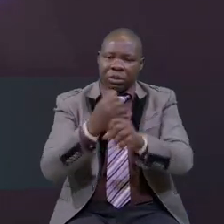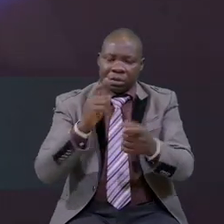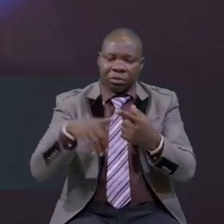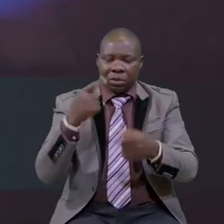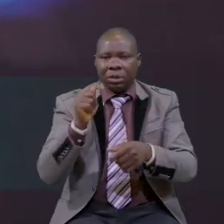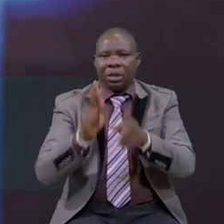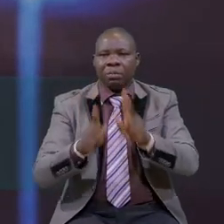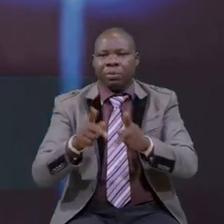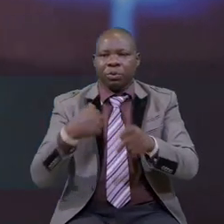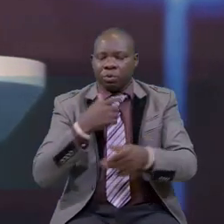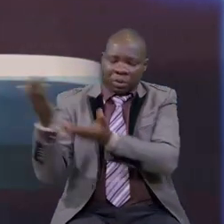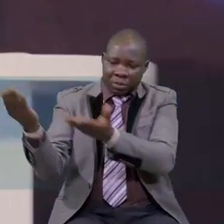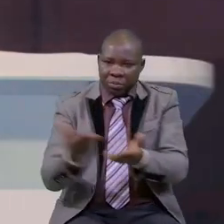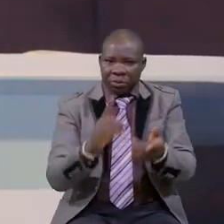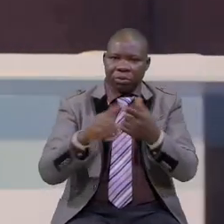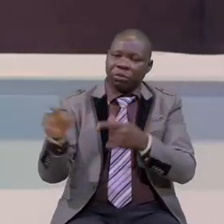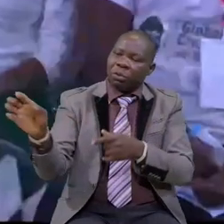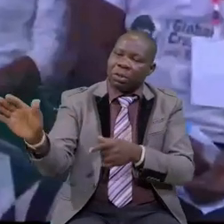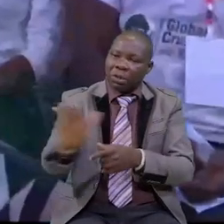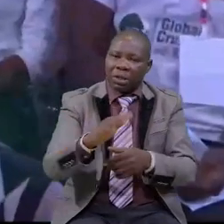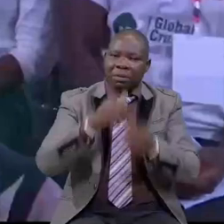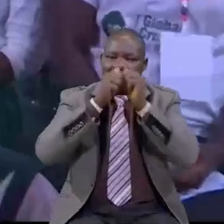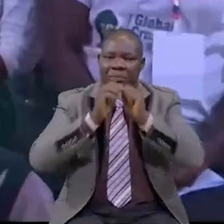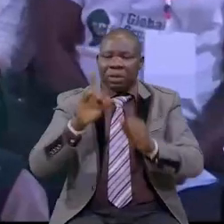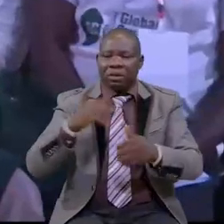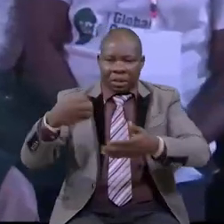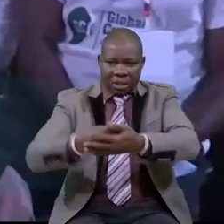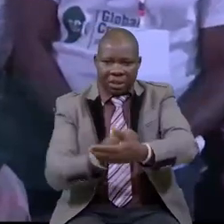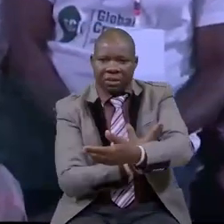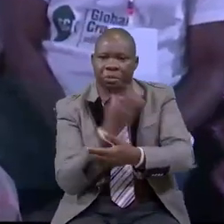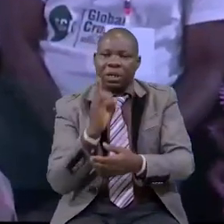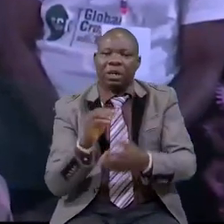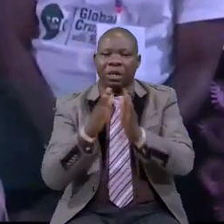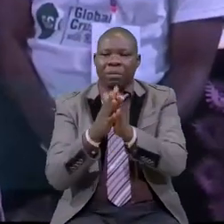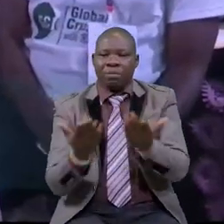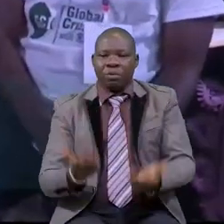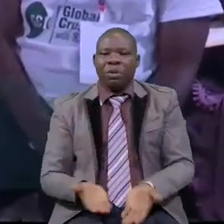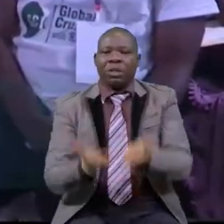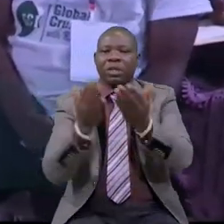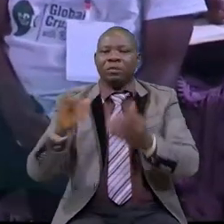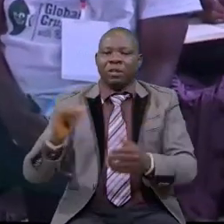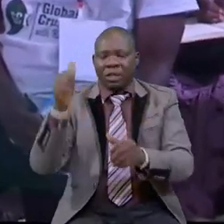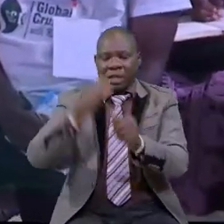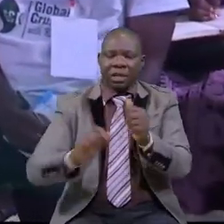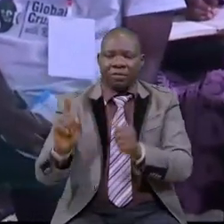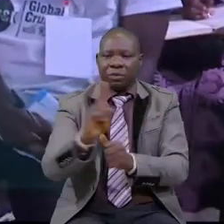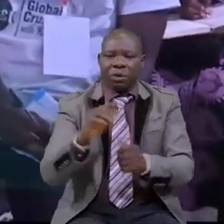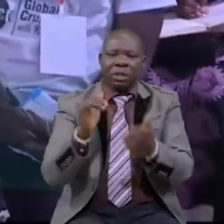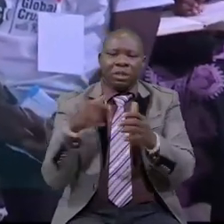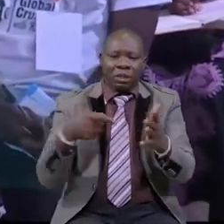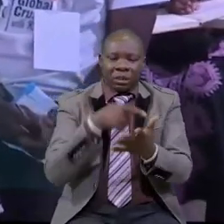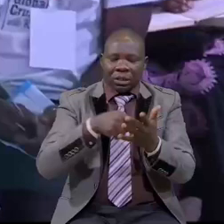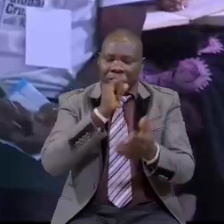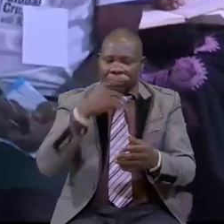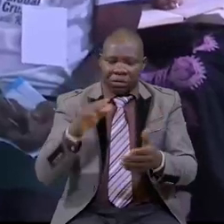aller prêcher aux gens. Nous leur envoyons un livre inspiré béni qui élève tout le monde. Ça, c'est le